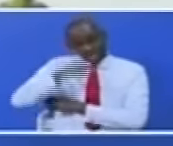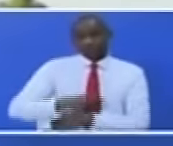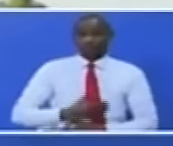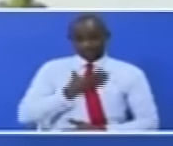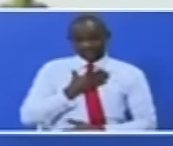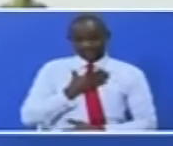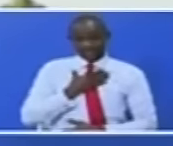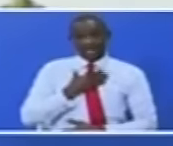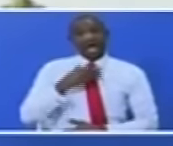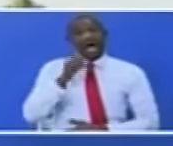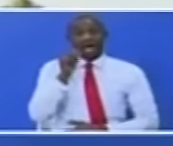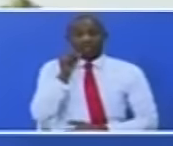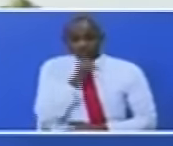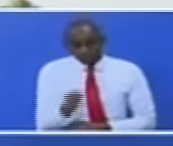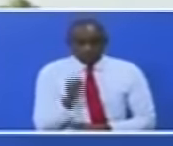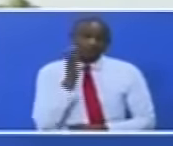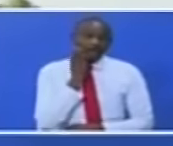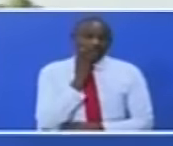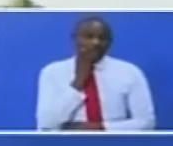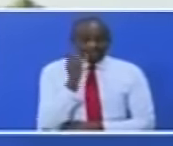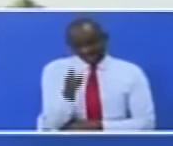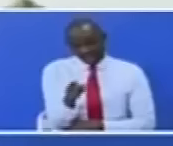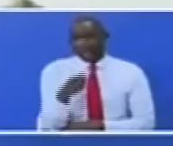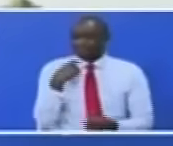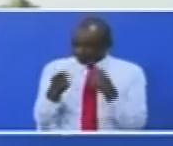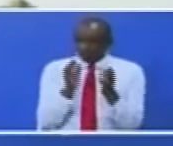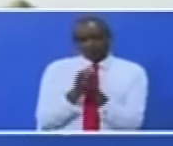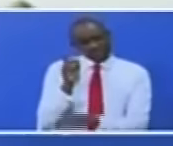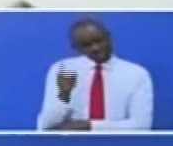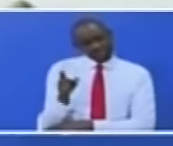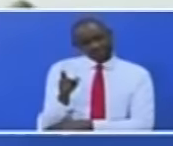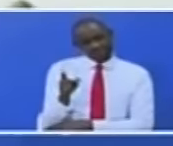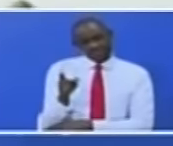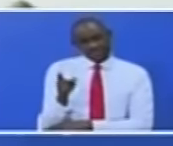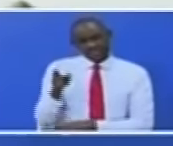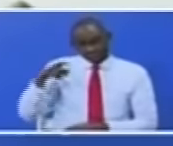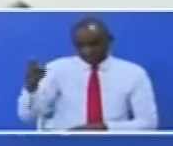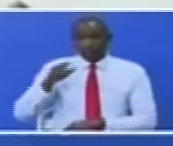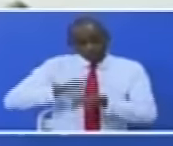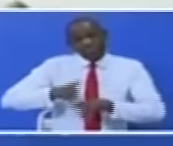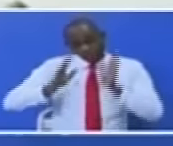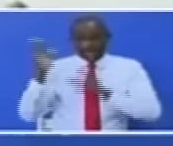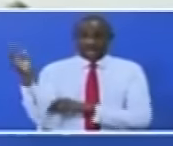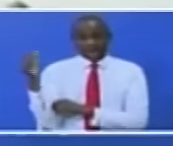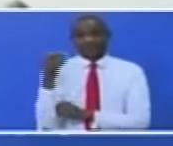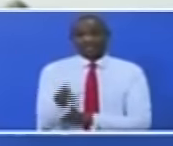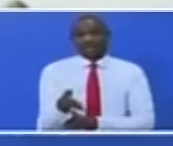kwa nyanya yao. Nimeweza kuongea na yeye na hapo njiani anakuja.